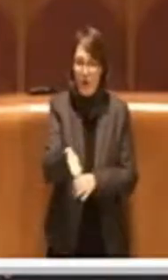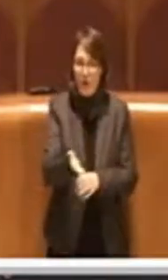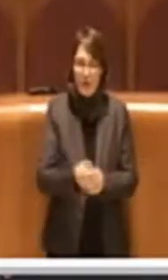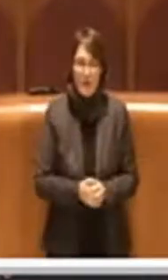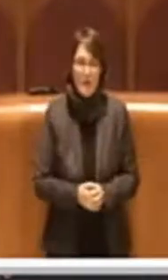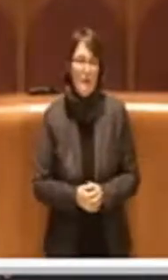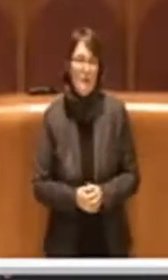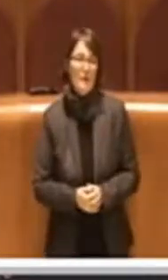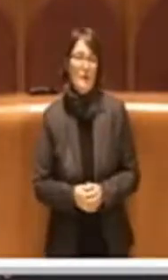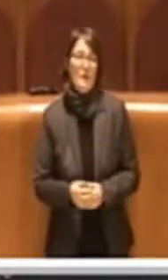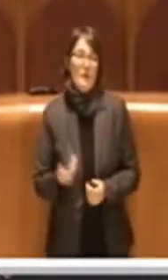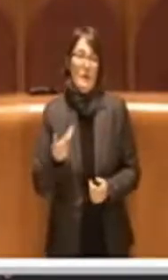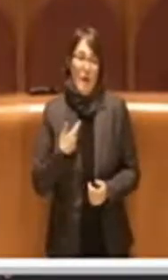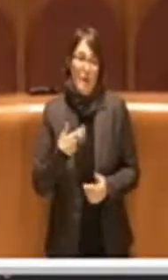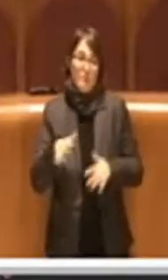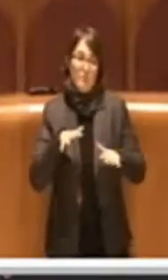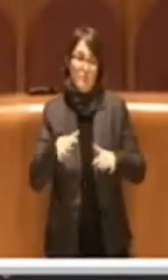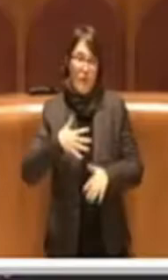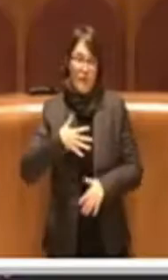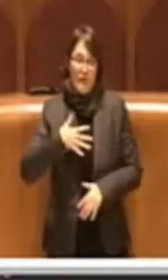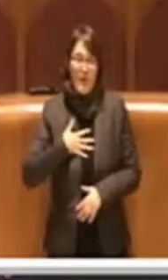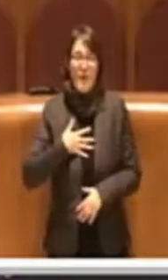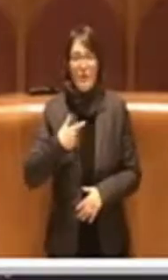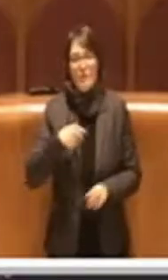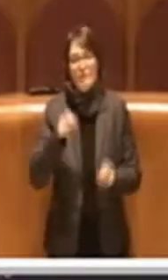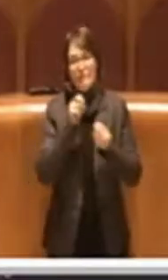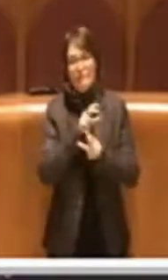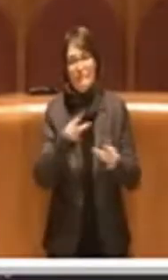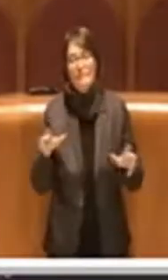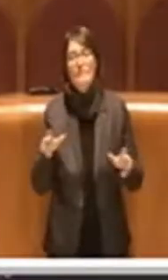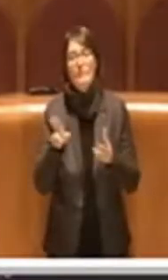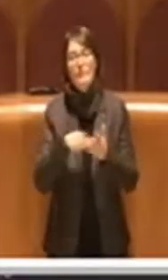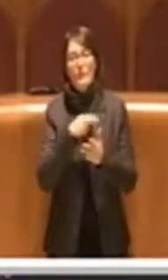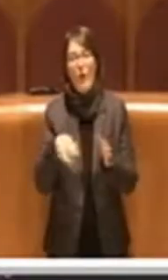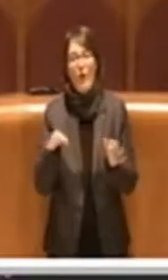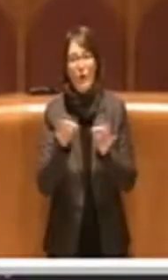per il mio movimento il voto favorevole alla mozione. Grazie Presidente.